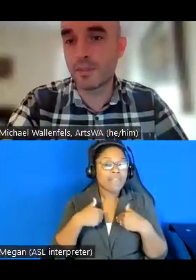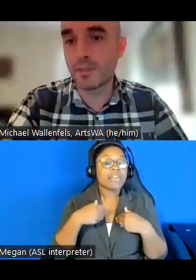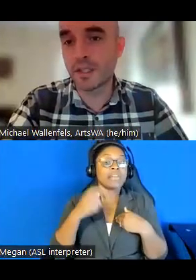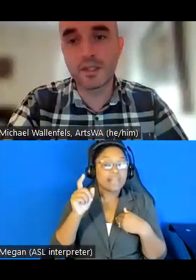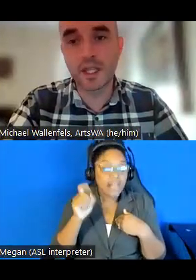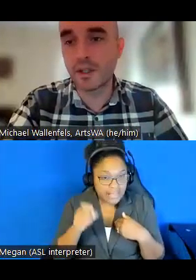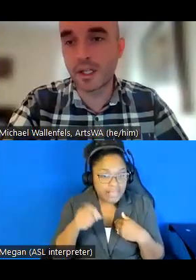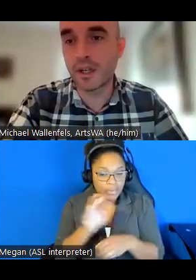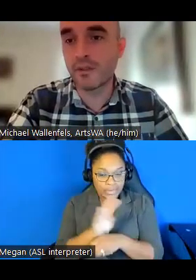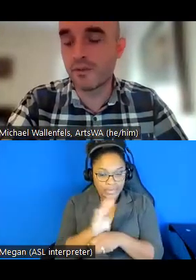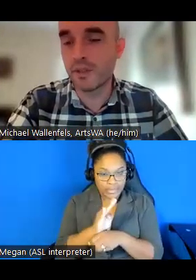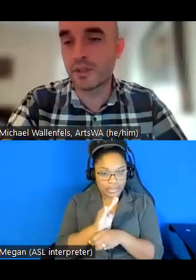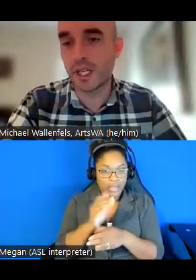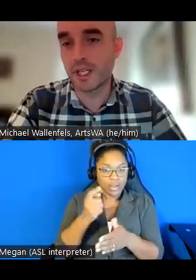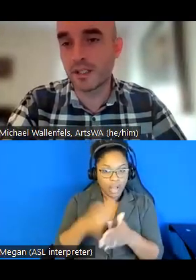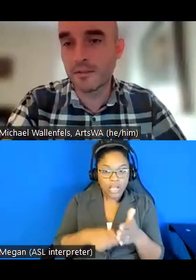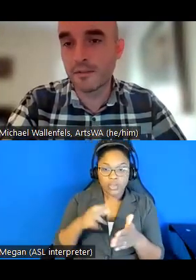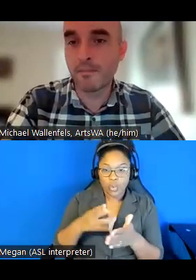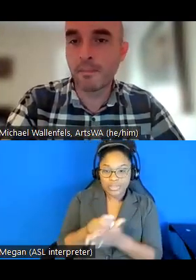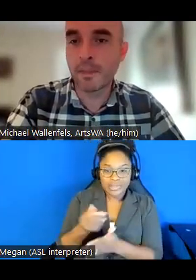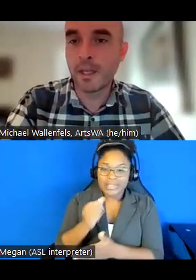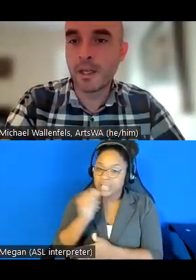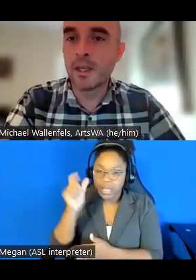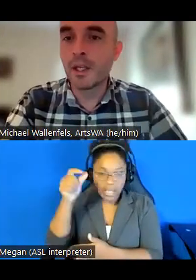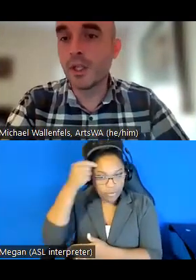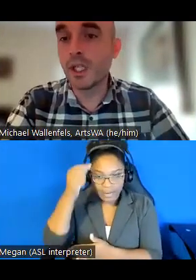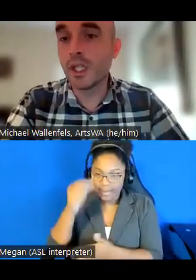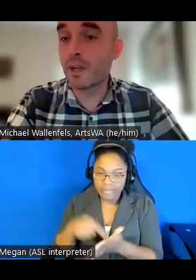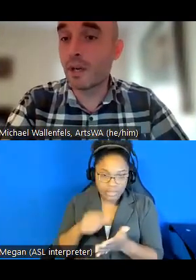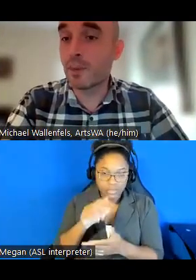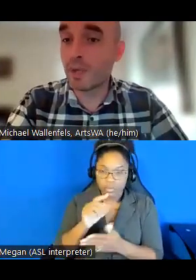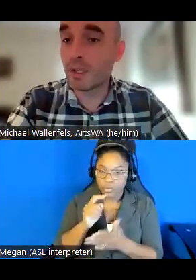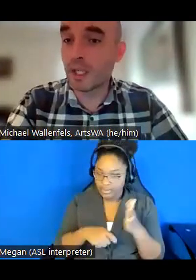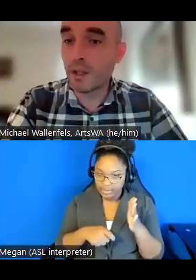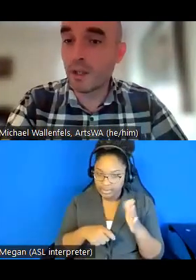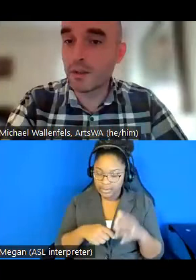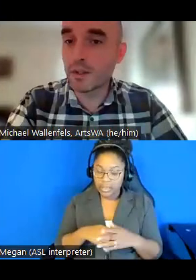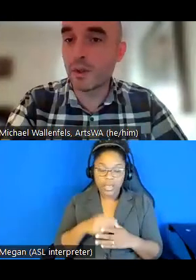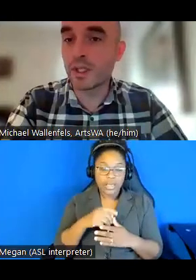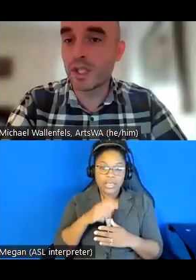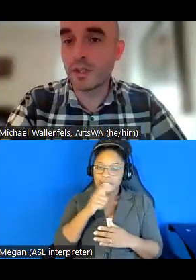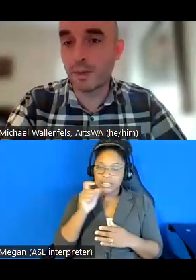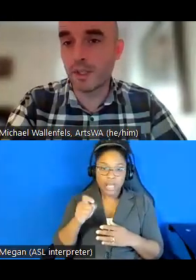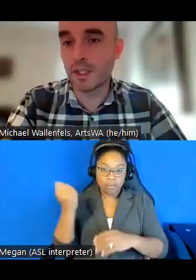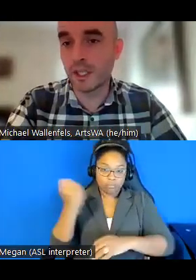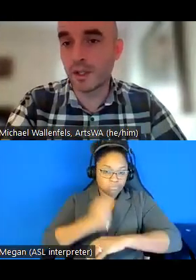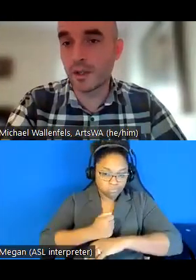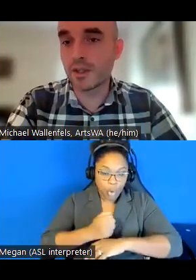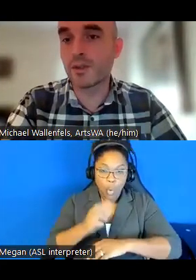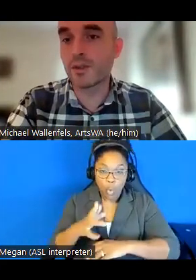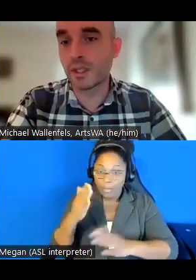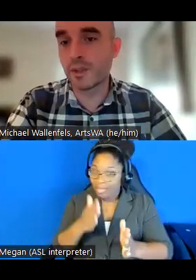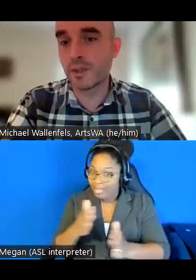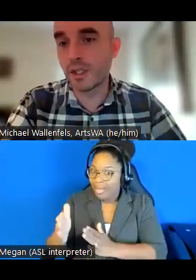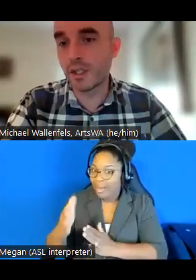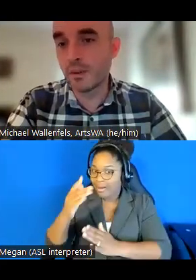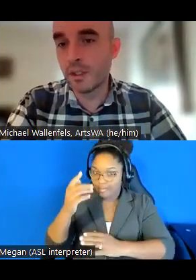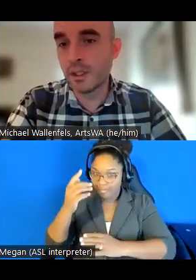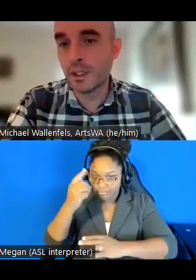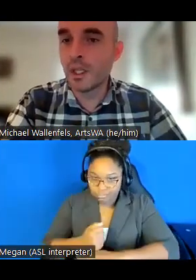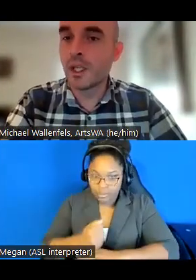돼요. 그러니까 세금이 아닌 비용 지출이 있어야 돼요. 그 다음에 영구적으로